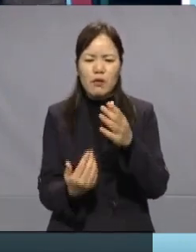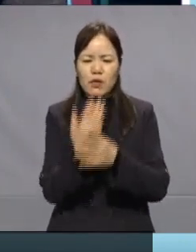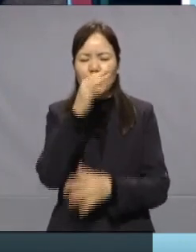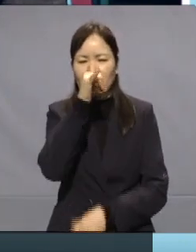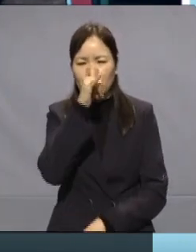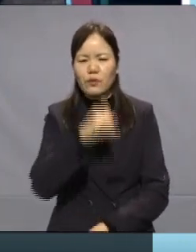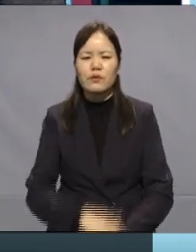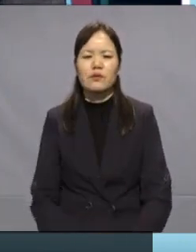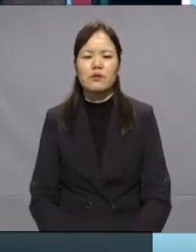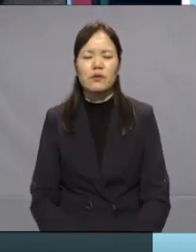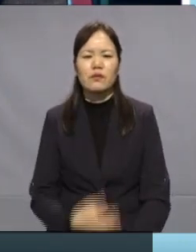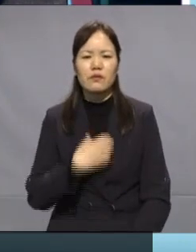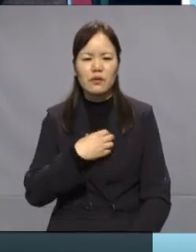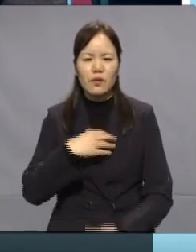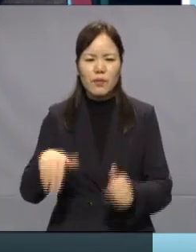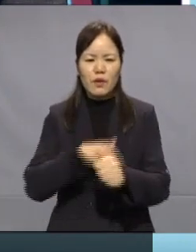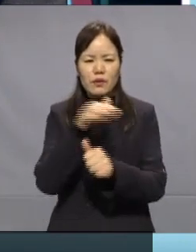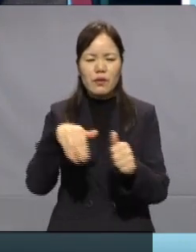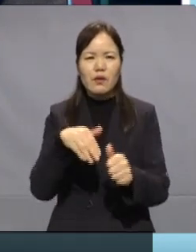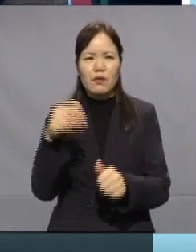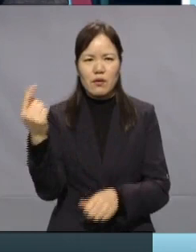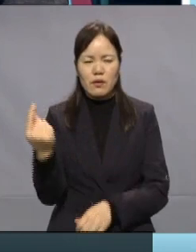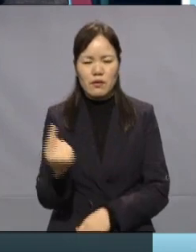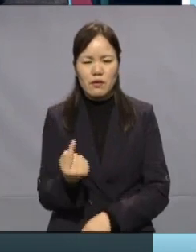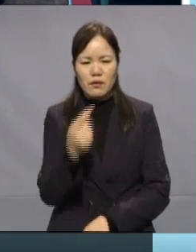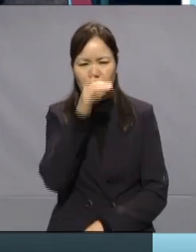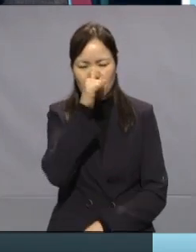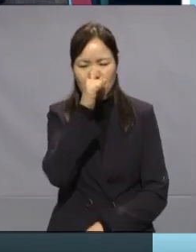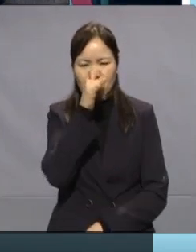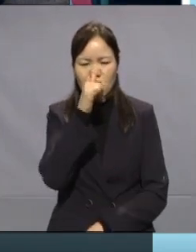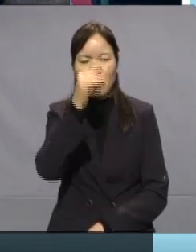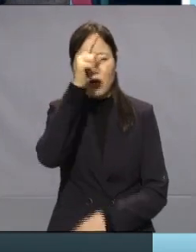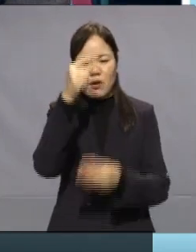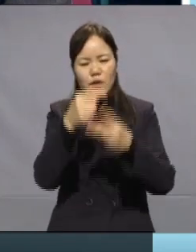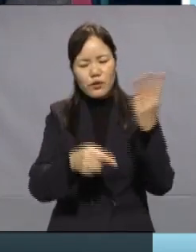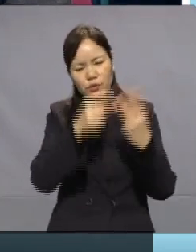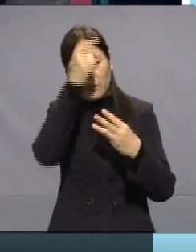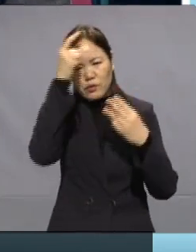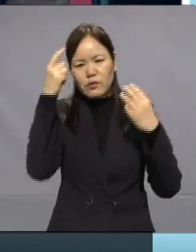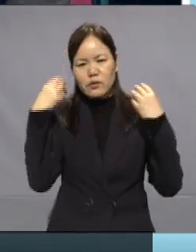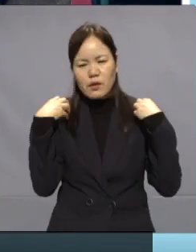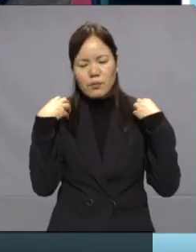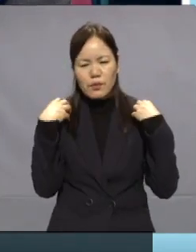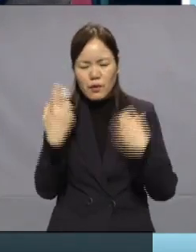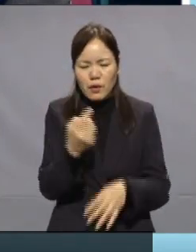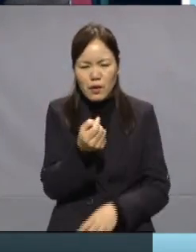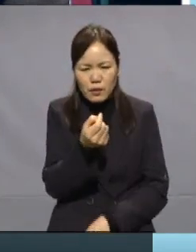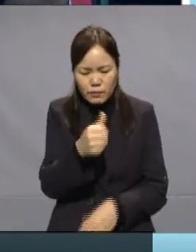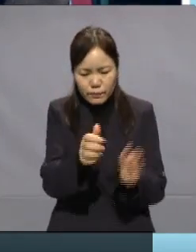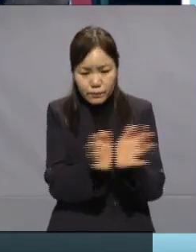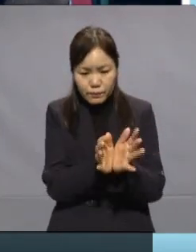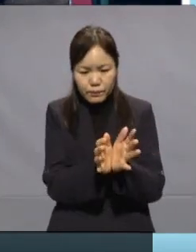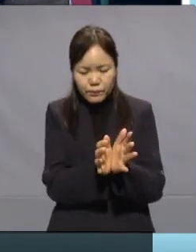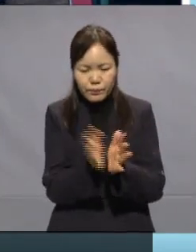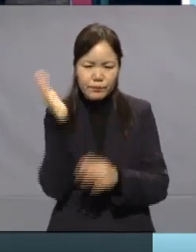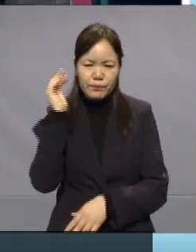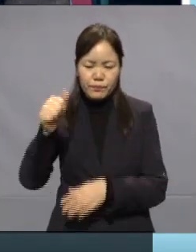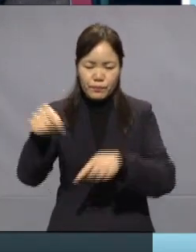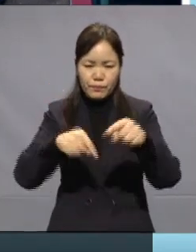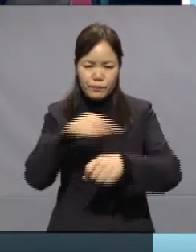위험한 상황이다 이런 상황은 자칫 윤석열 정부가 사실은 소수파 대통령이 당권을 장악하기